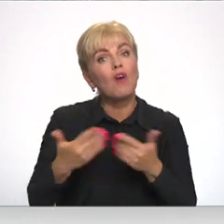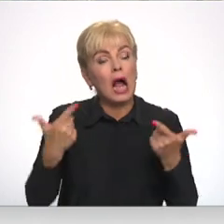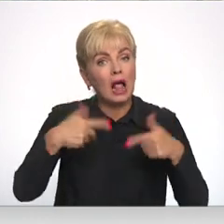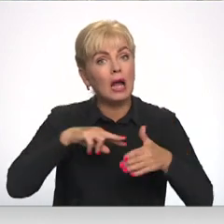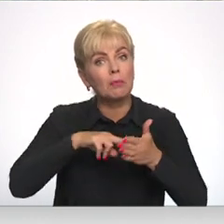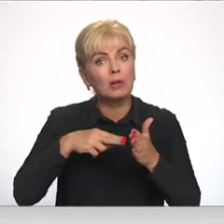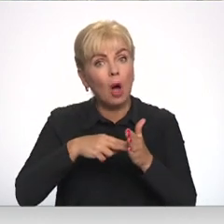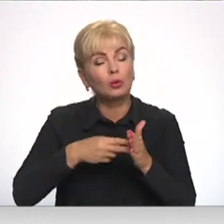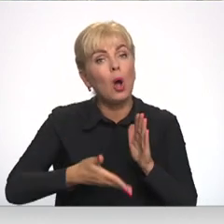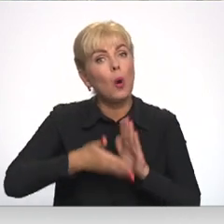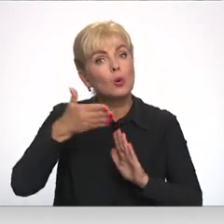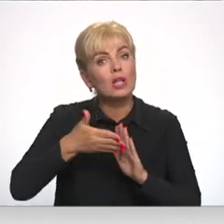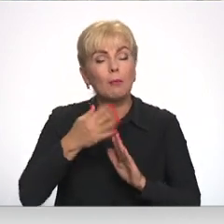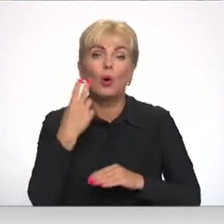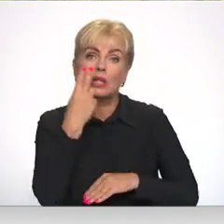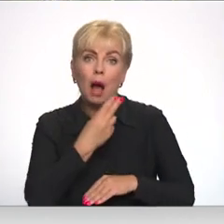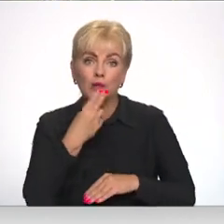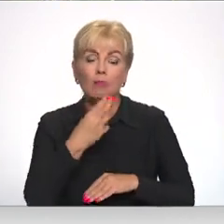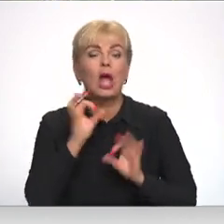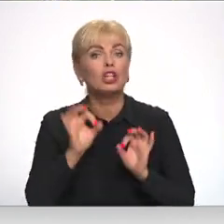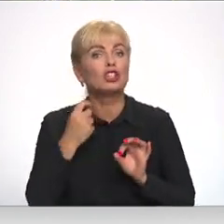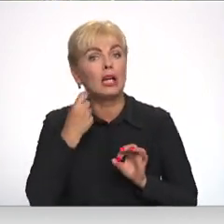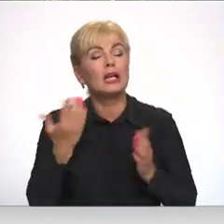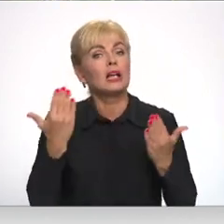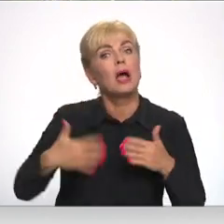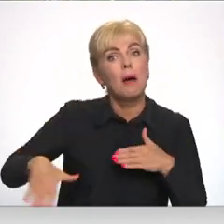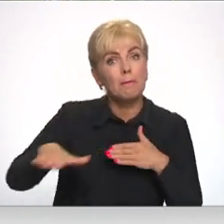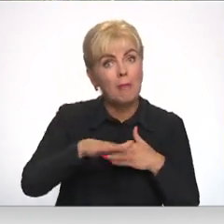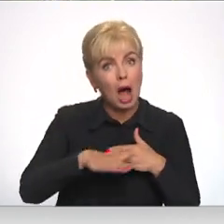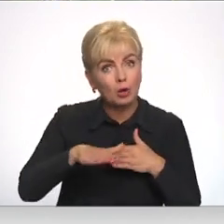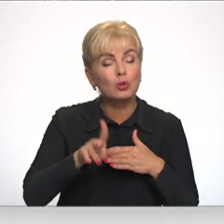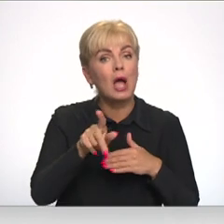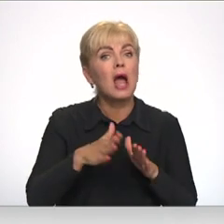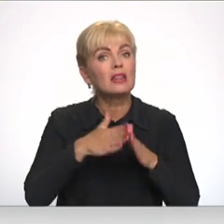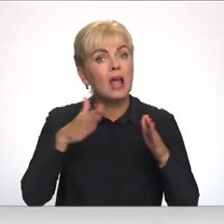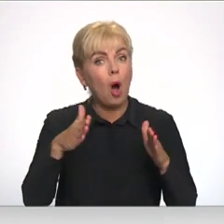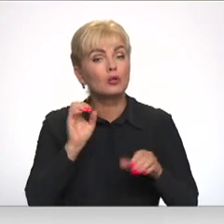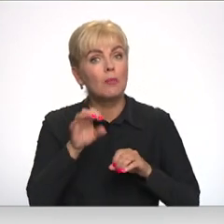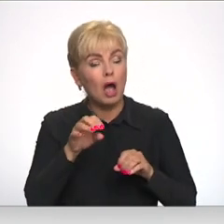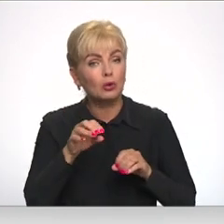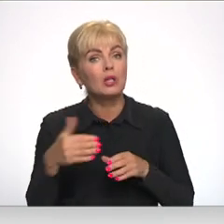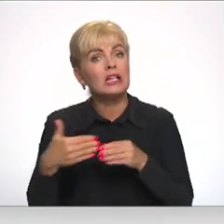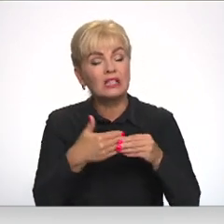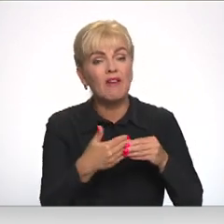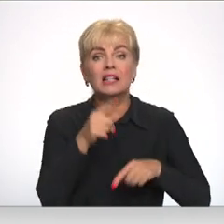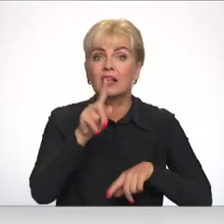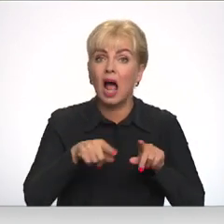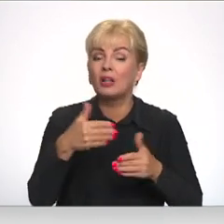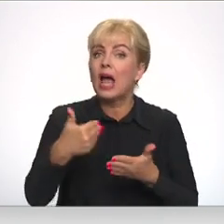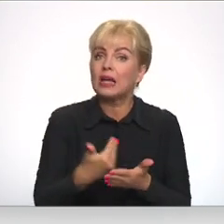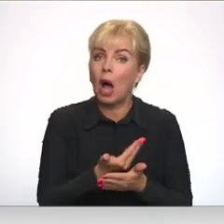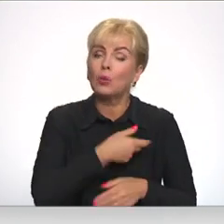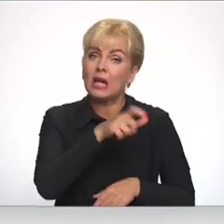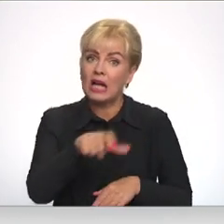plāno būtiski uzlabot apsaimniekošanu Rīgas parkos. Tā, lai lielāku daudzumu varētu izvest retāk. Jaunumus